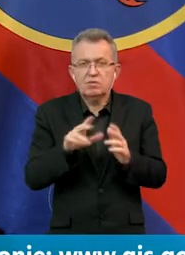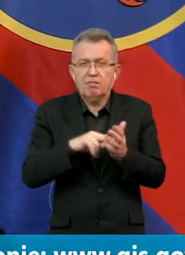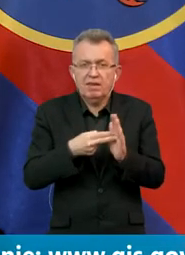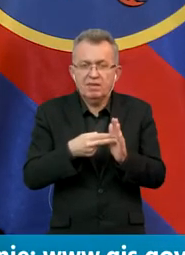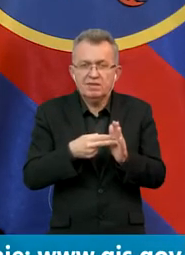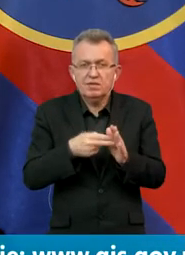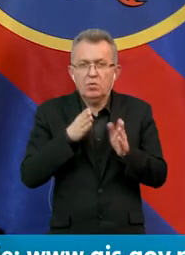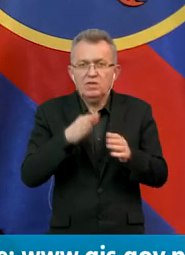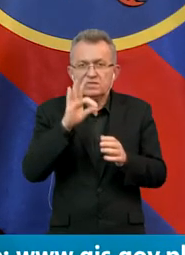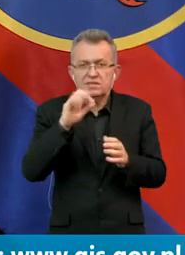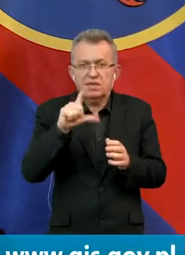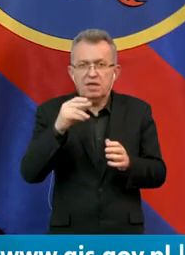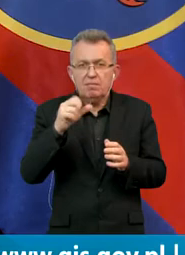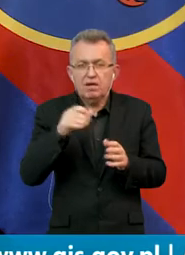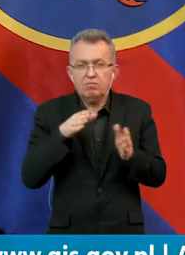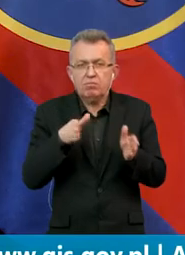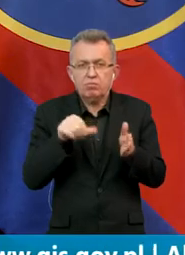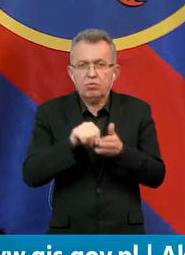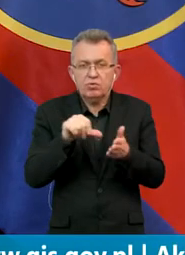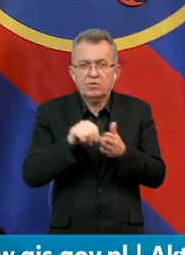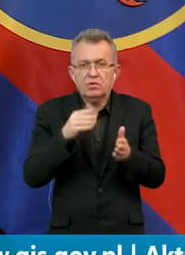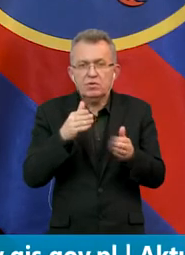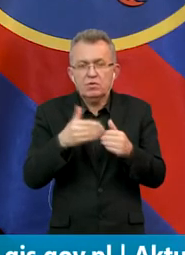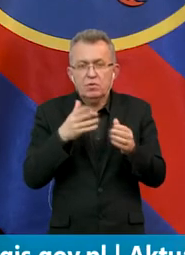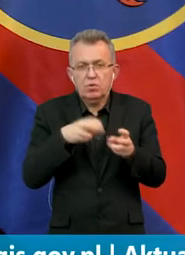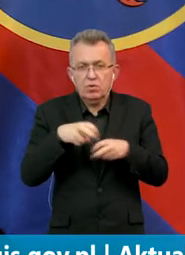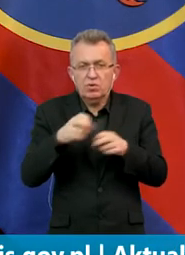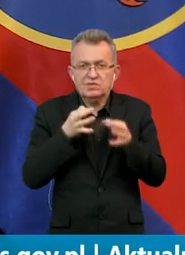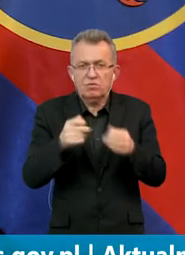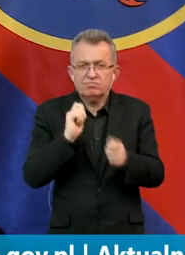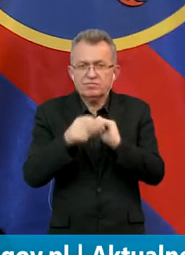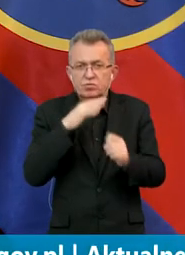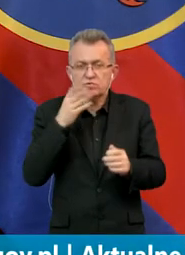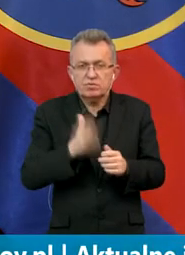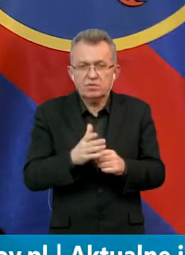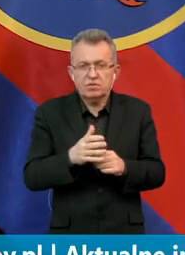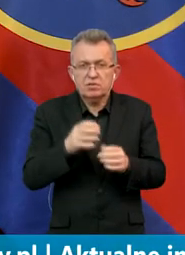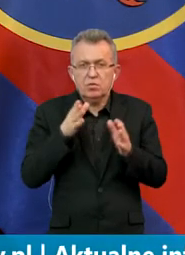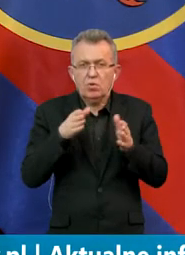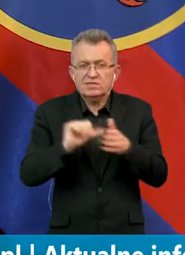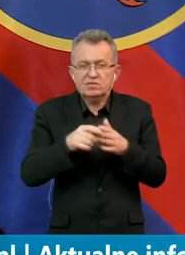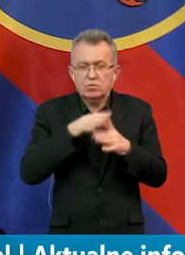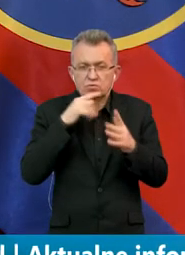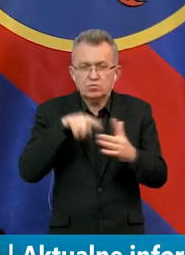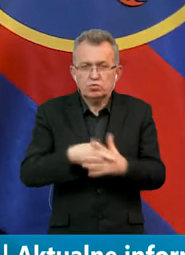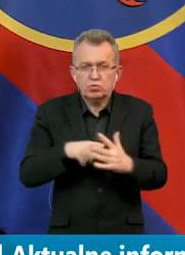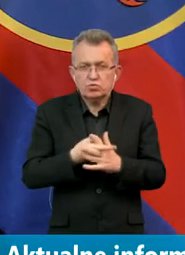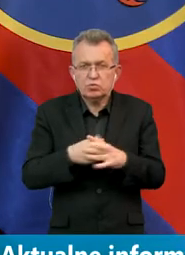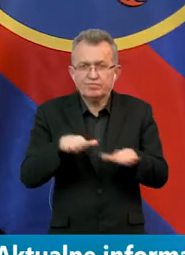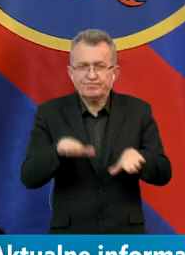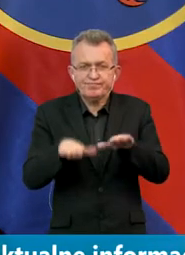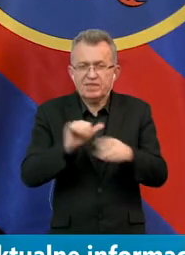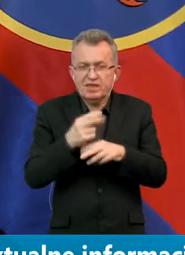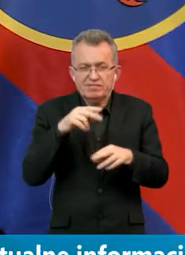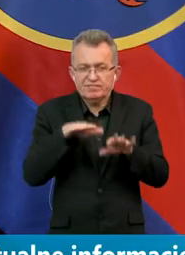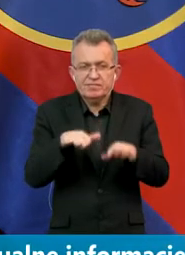z ulicą Stelmacha w związku z budową Centrum Logistycznego Dorockiego i zwiększonym ruchem aut? Ulica jest pełna dziur i wystających płyt przy torowisku, a przewożenie